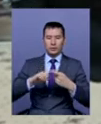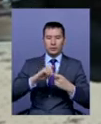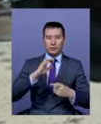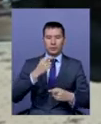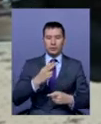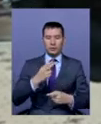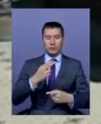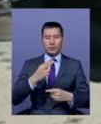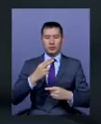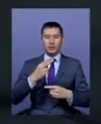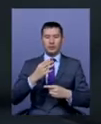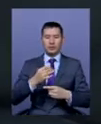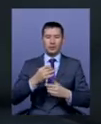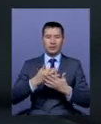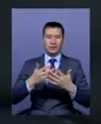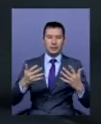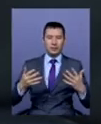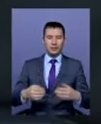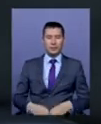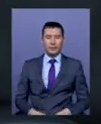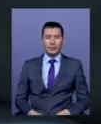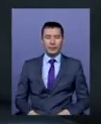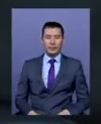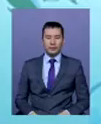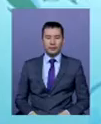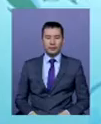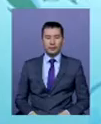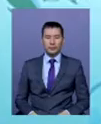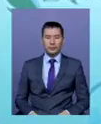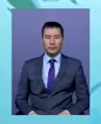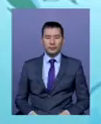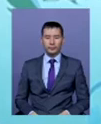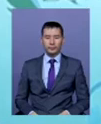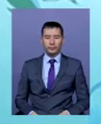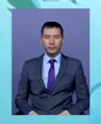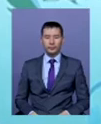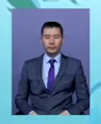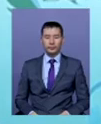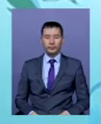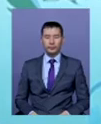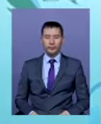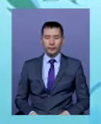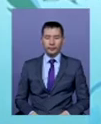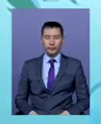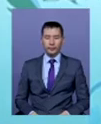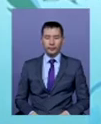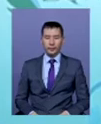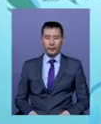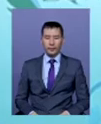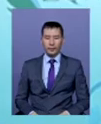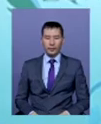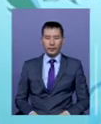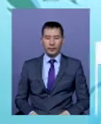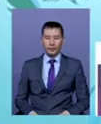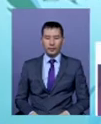немесе сыртқы факторлардың жиынтығынан ғана құралмағандығынан, ғылымға негізделгендігінен дейді заңгер Нұрзада Примашев. Бар